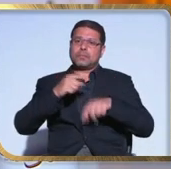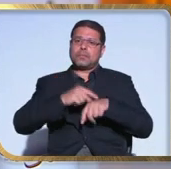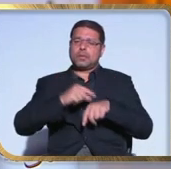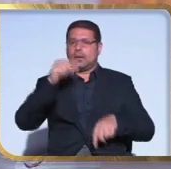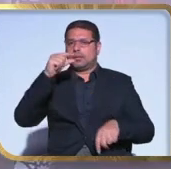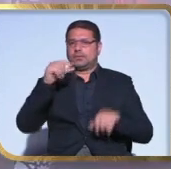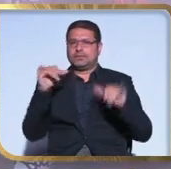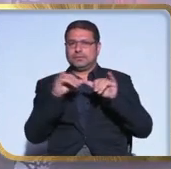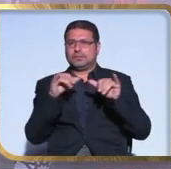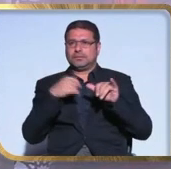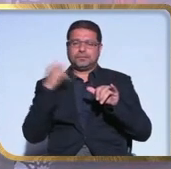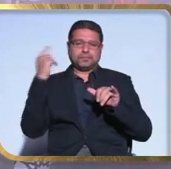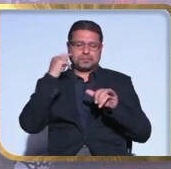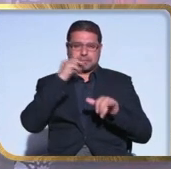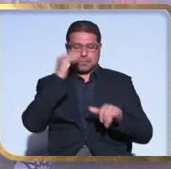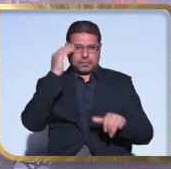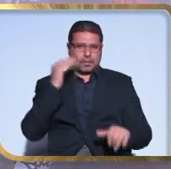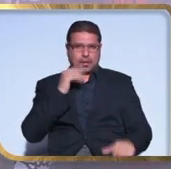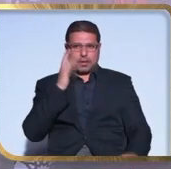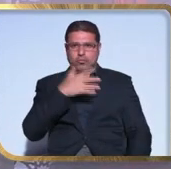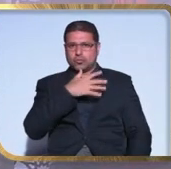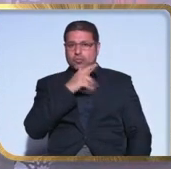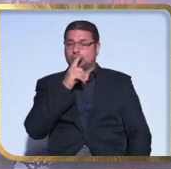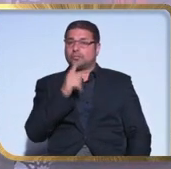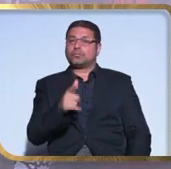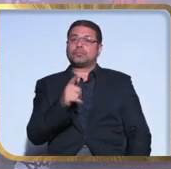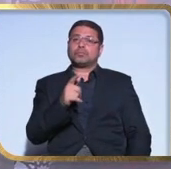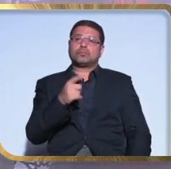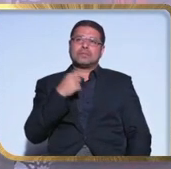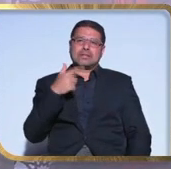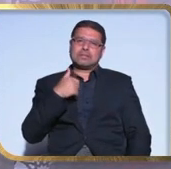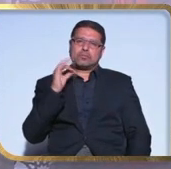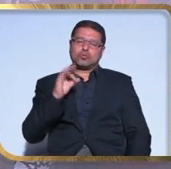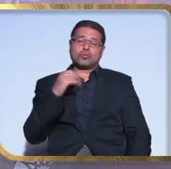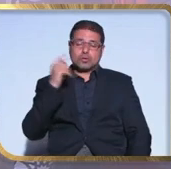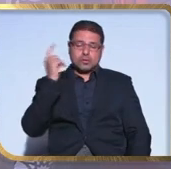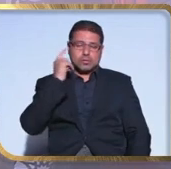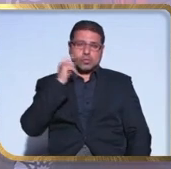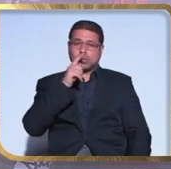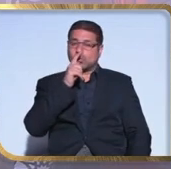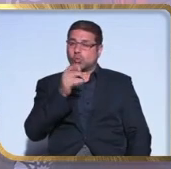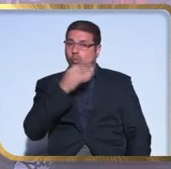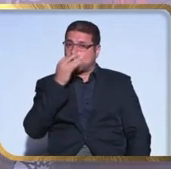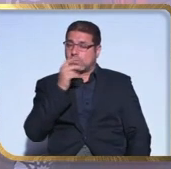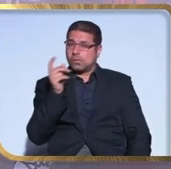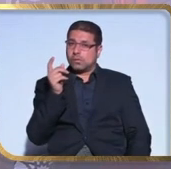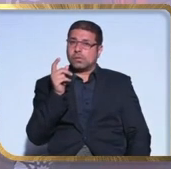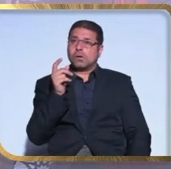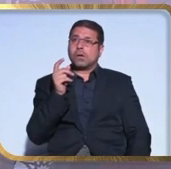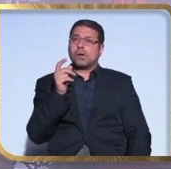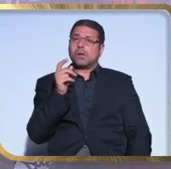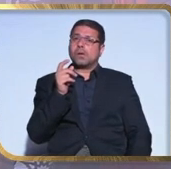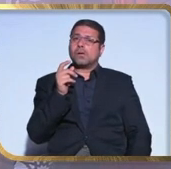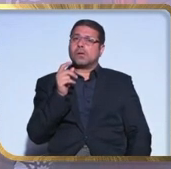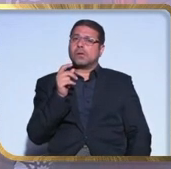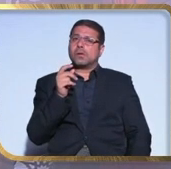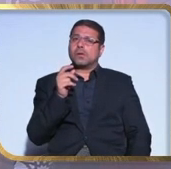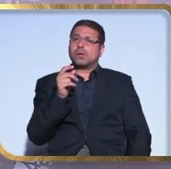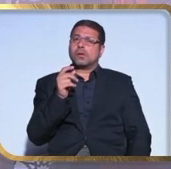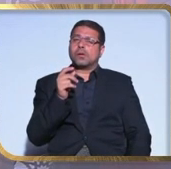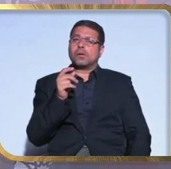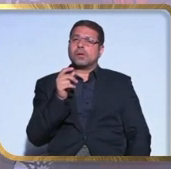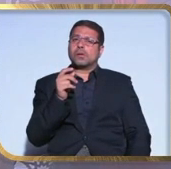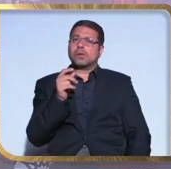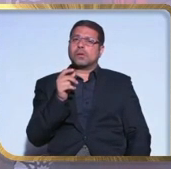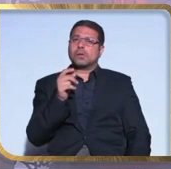على النت انا سمعتها او شيخه او كذا انا مش عارفه هي ايه بالظبط بس انا سمعتها بتقول ا